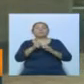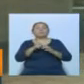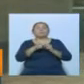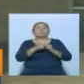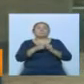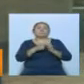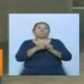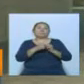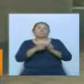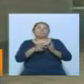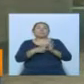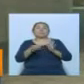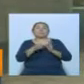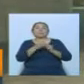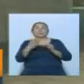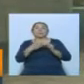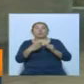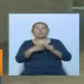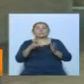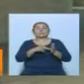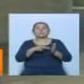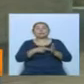при наличии удостоверения. Цена карты